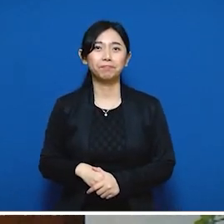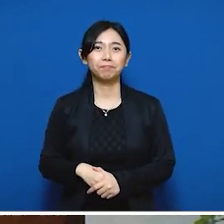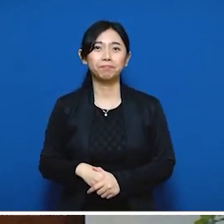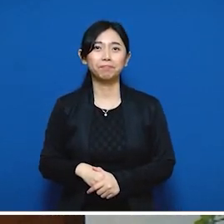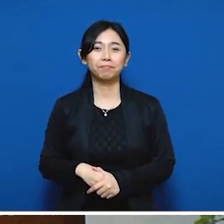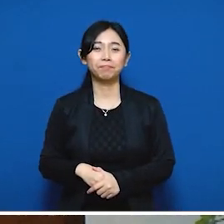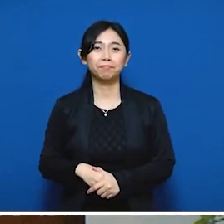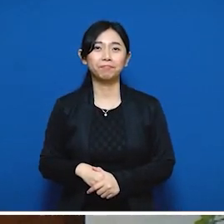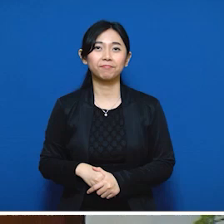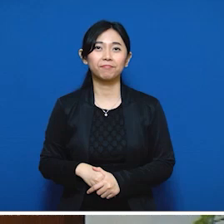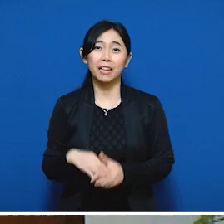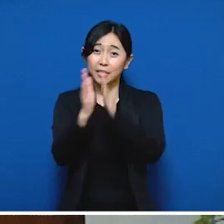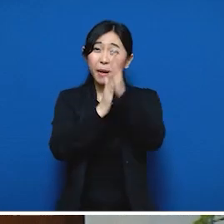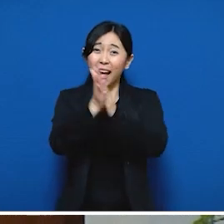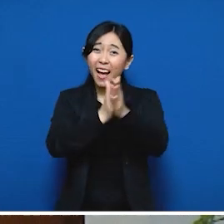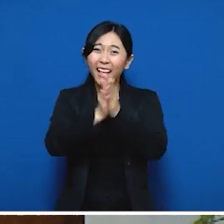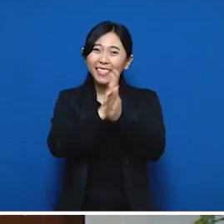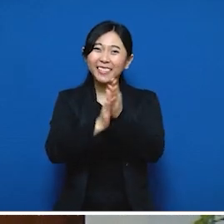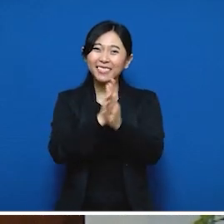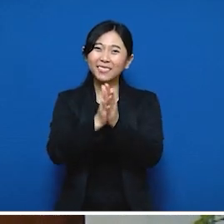secara antusias.